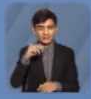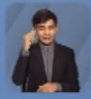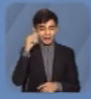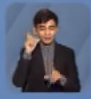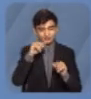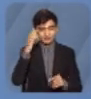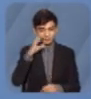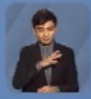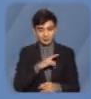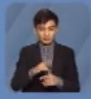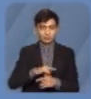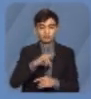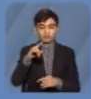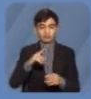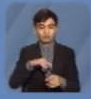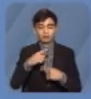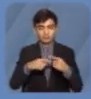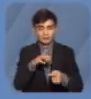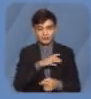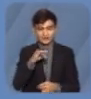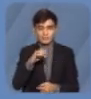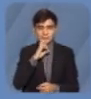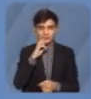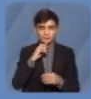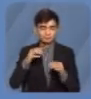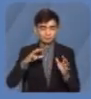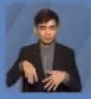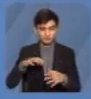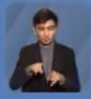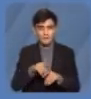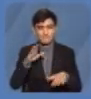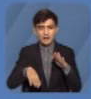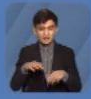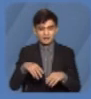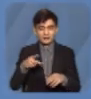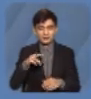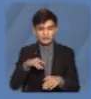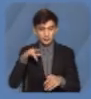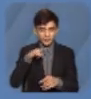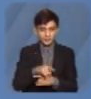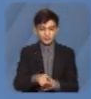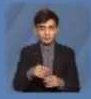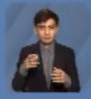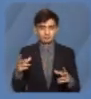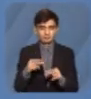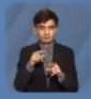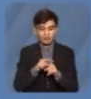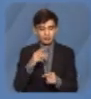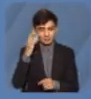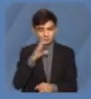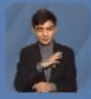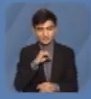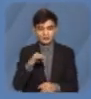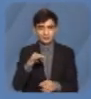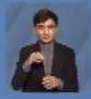Лайнер развернулся и начал сбрасывать авиакеросин, чтобы снизить вес для безопасного приземления. Сброс топлива пришелся